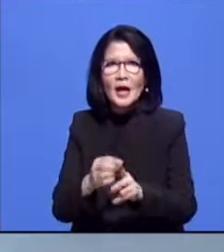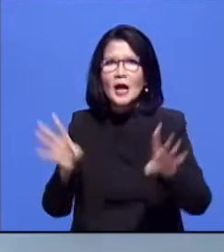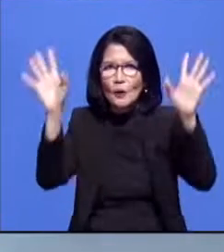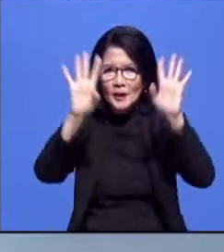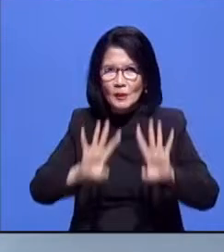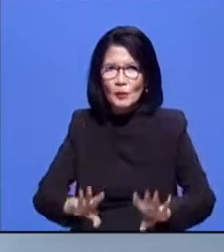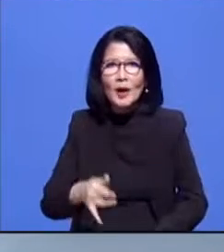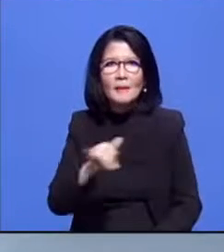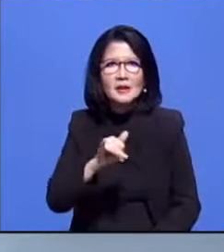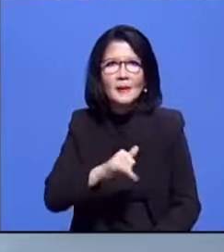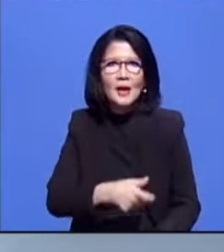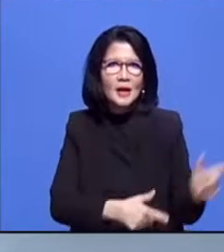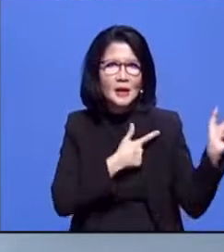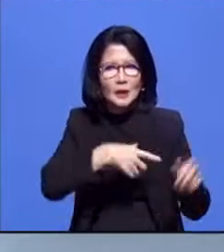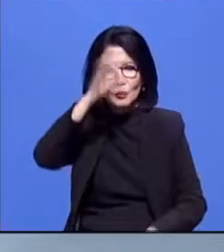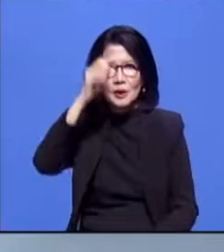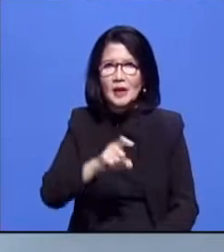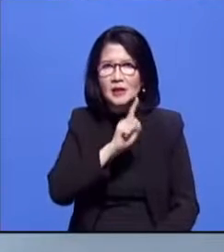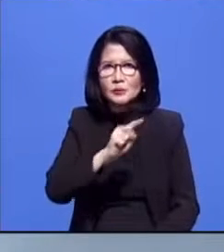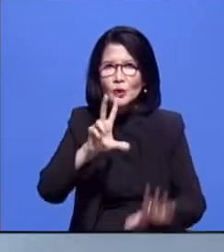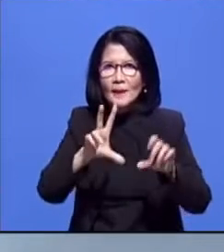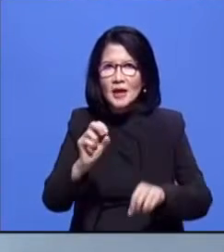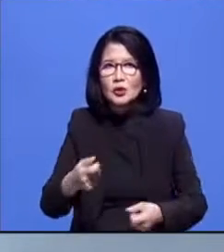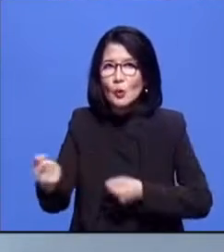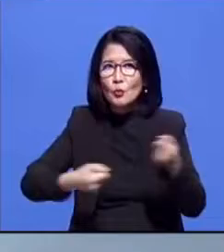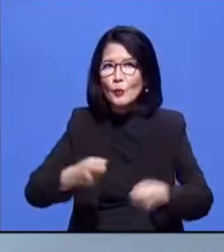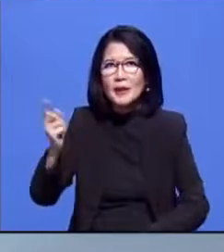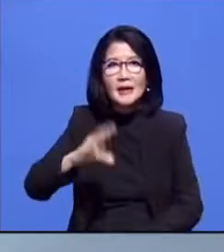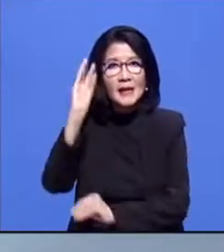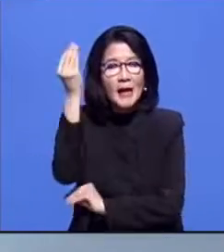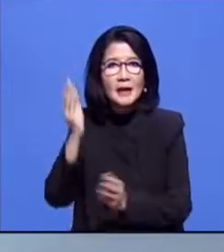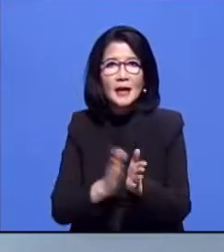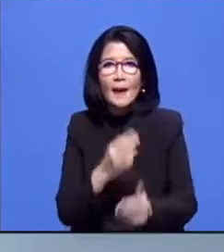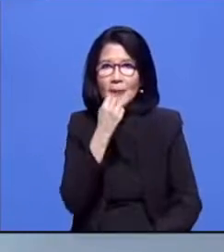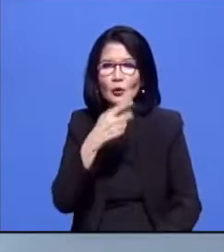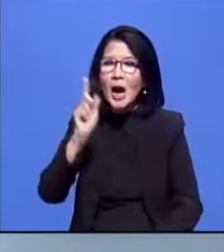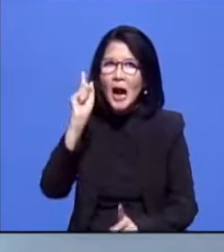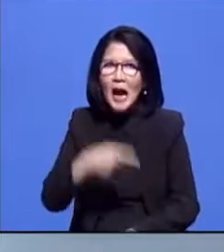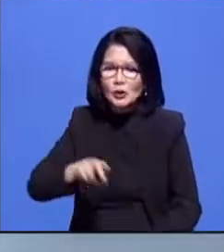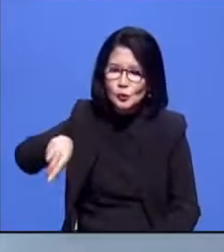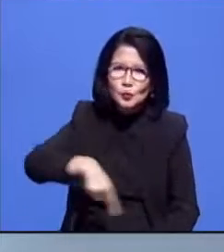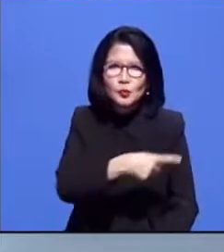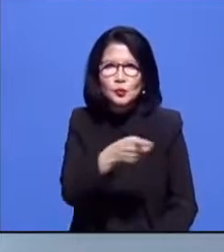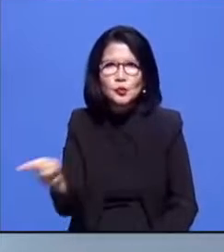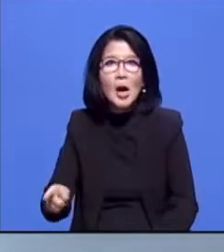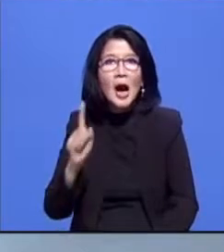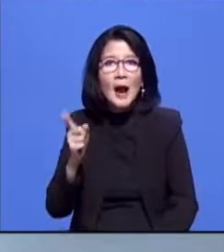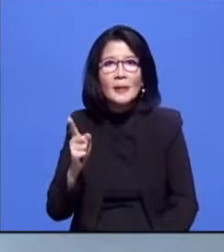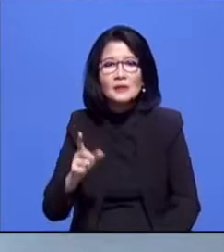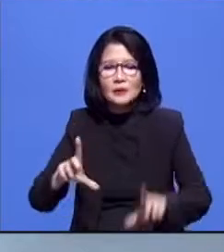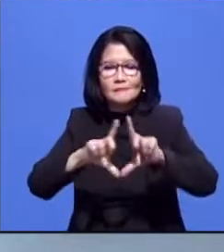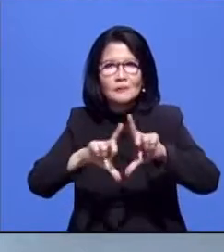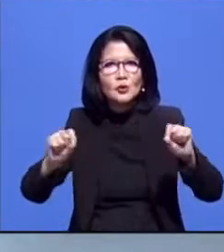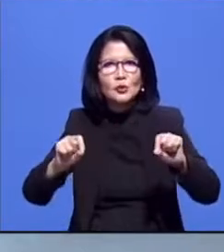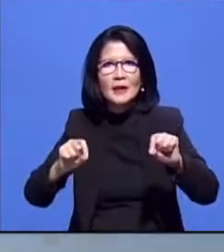TNI Polri. Sekitar 1.800 kendaraan wisatawan dari Jakarta dan Bandung diputar balik karena tidak memiliki surat bebas